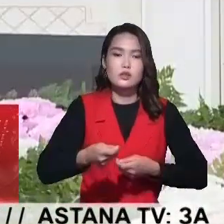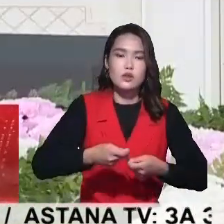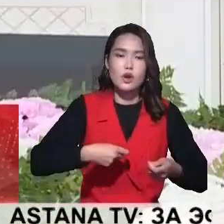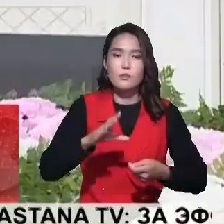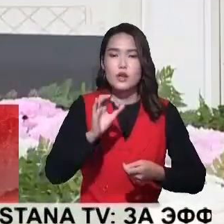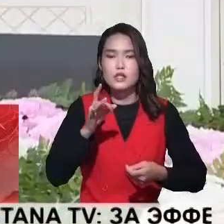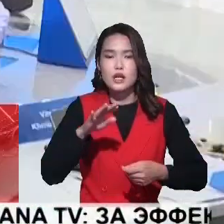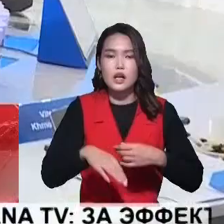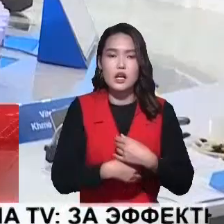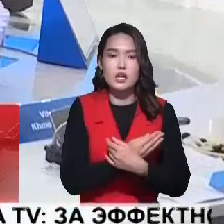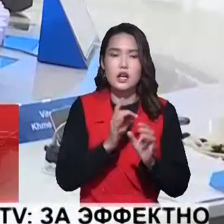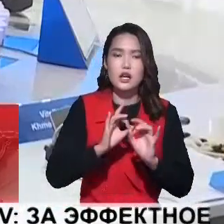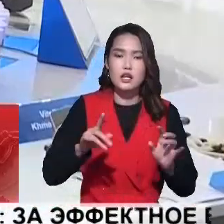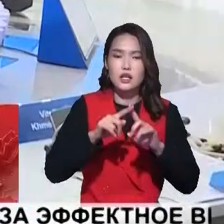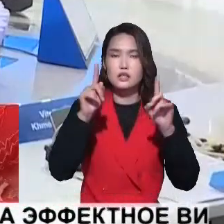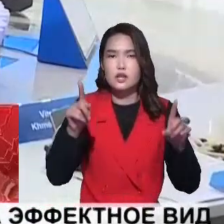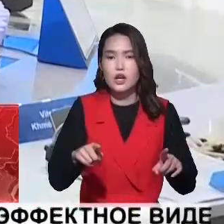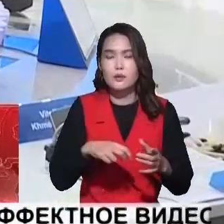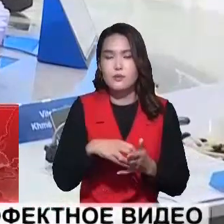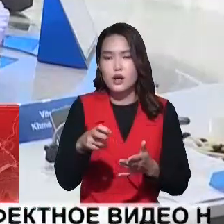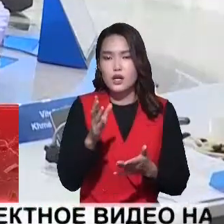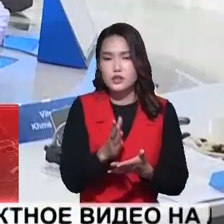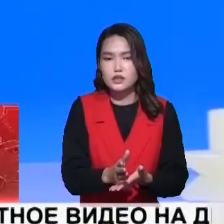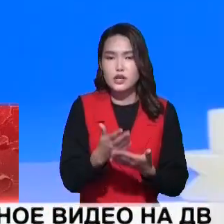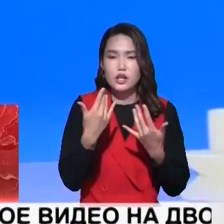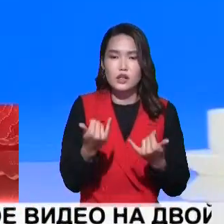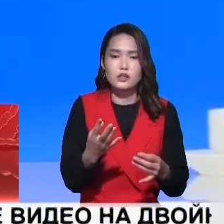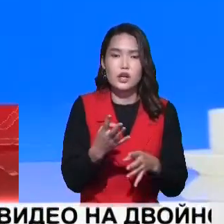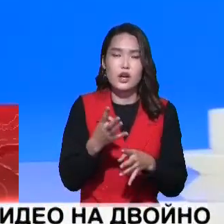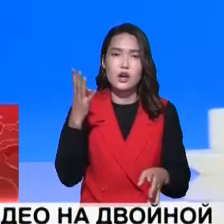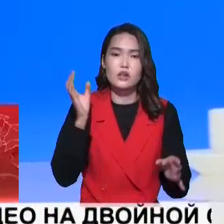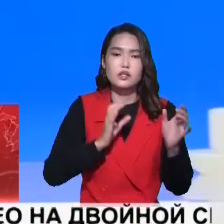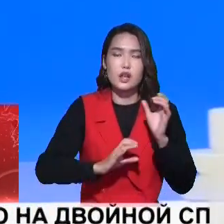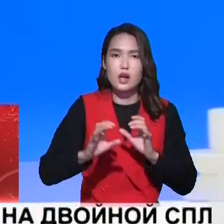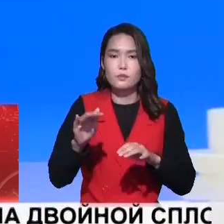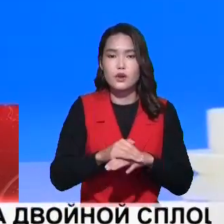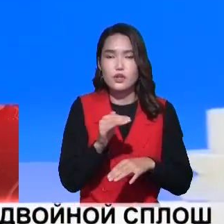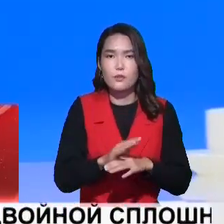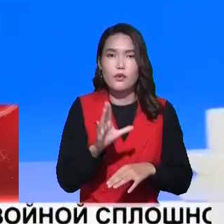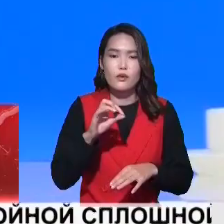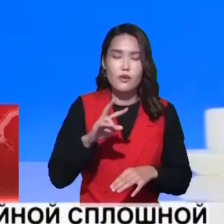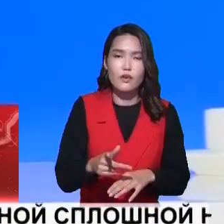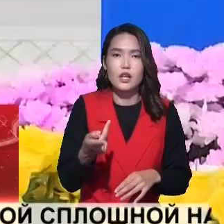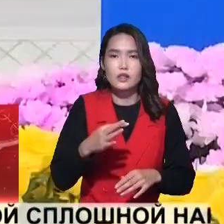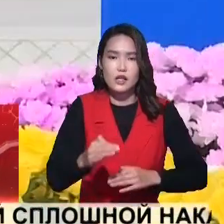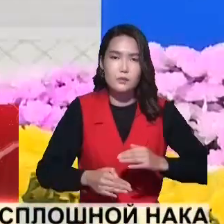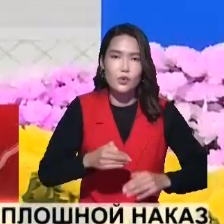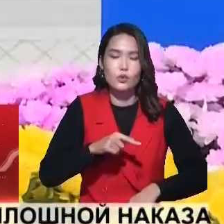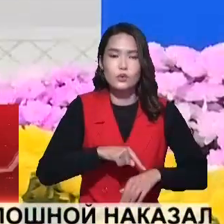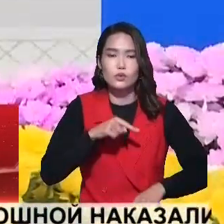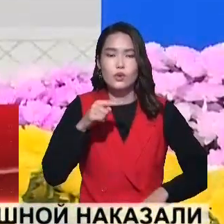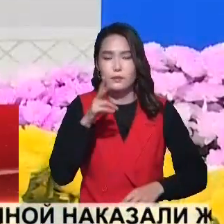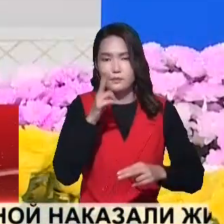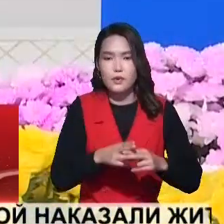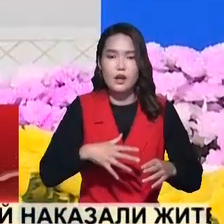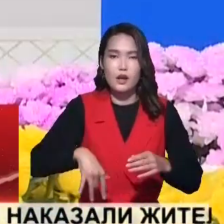о новых инициативах в рамках работы съезда. Так будет учрежден Институт послов доброй воли съезда для продвижения духовных и нравственных